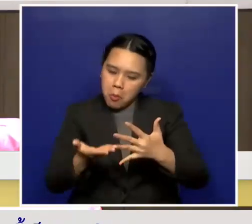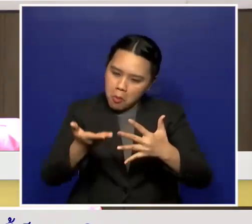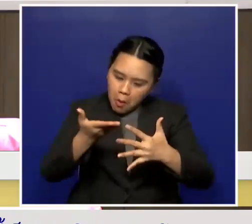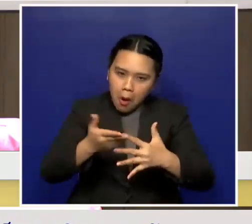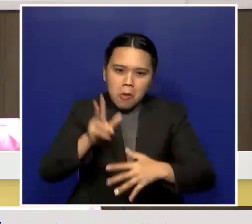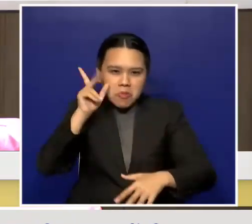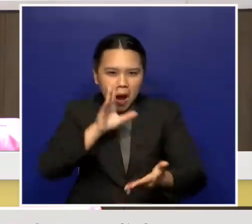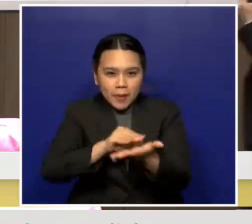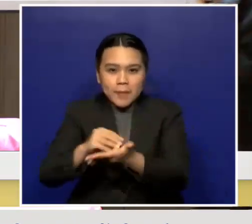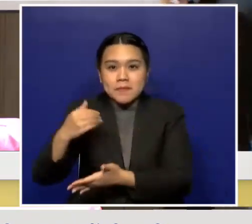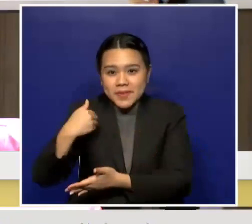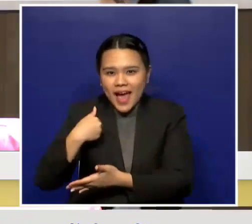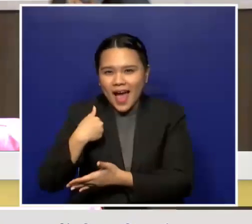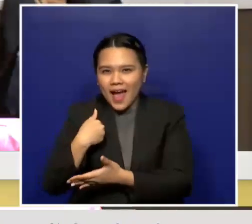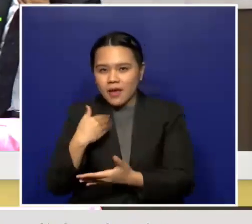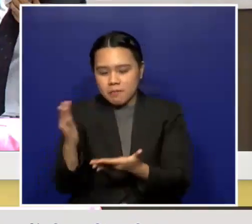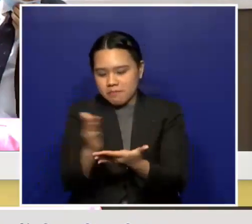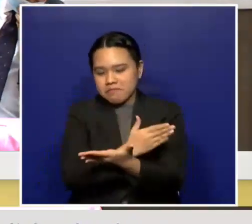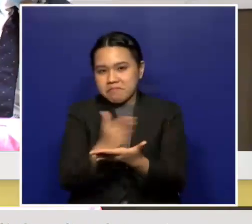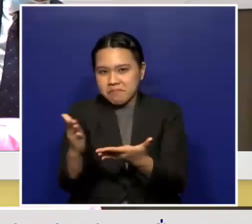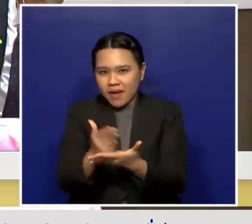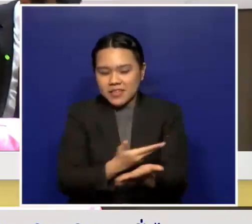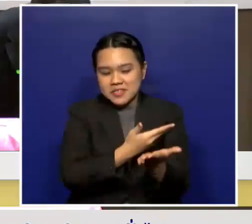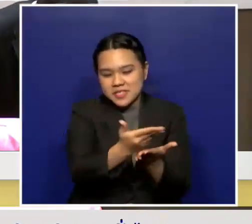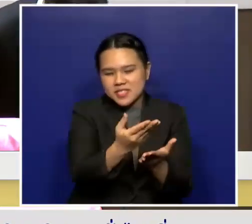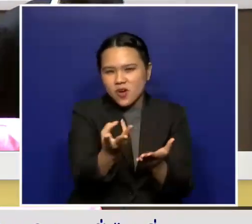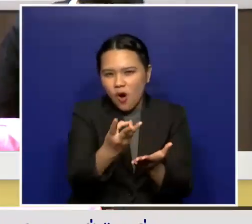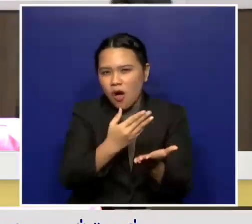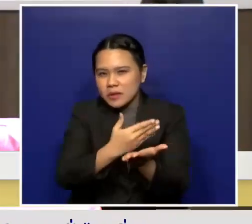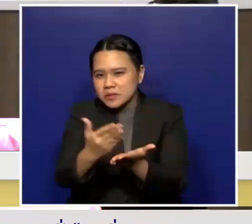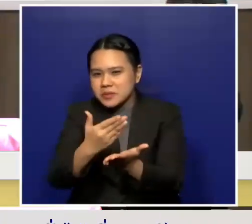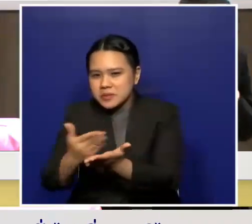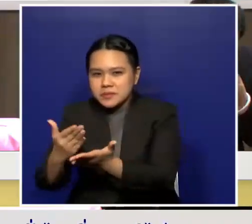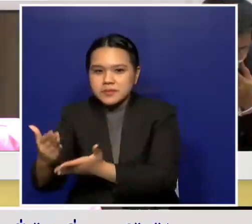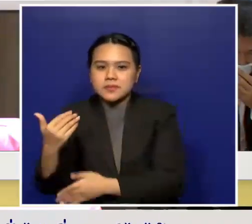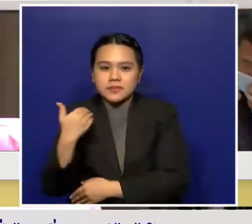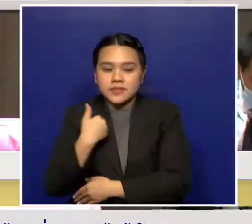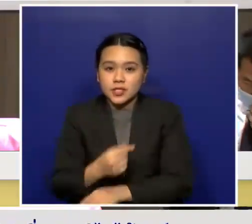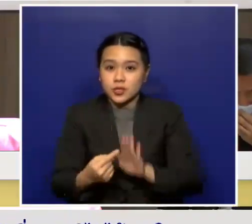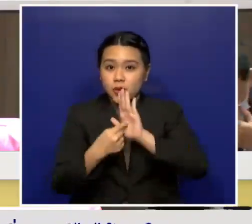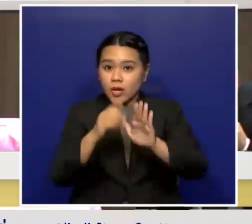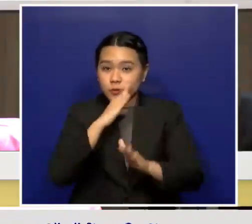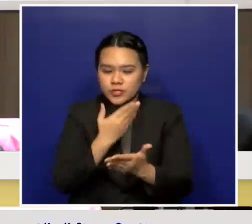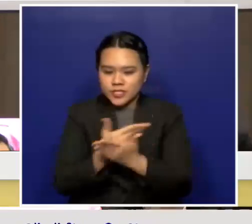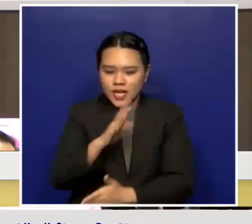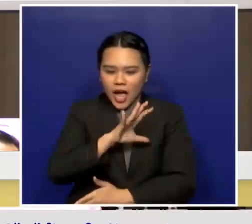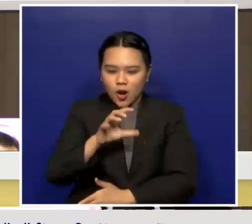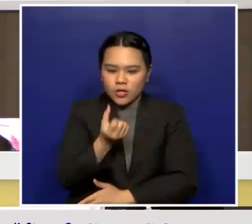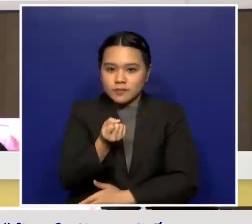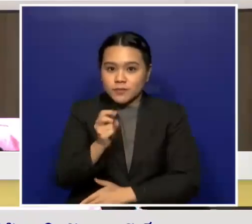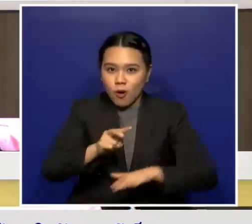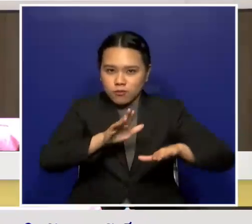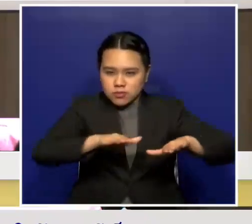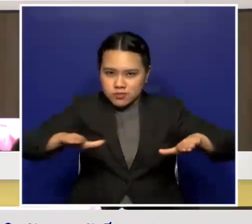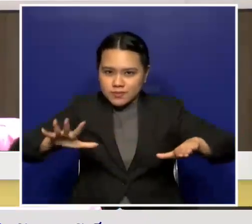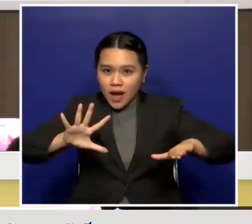อยล็อตเล็กๆแล้วผ่านสบายสบายเช่นจะซื้อ512คันไปแยกเลยนะครับ